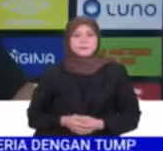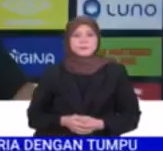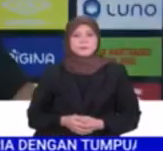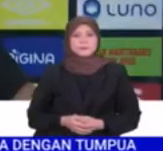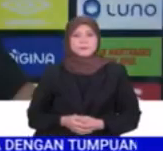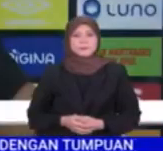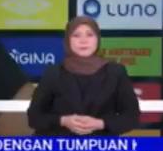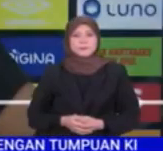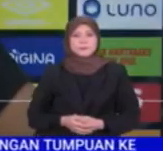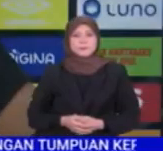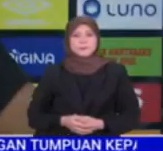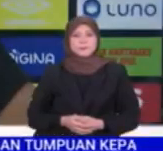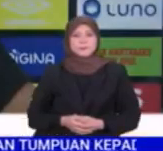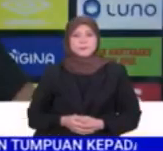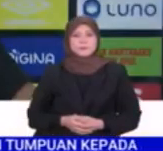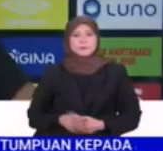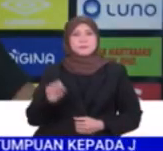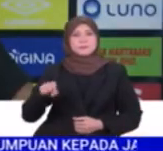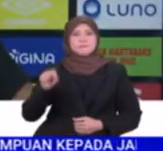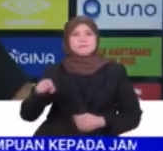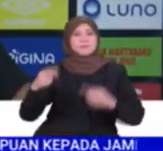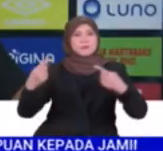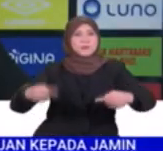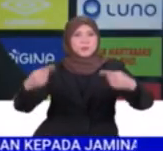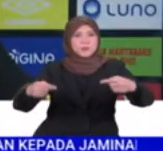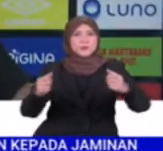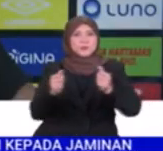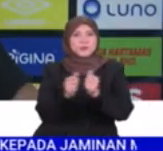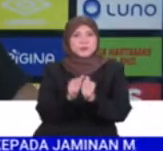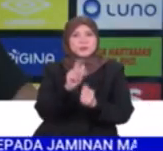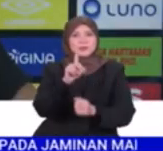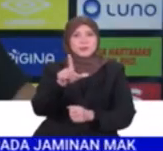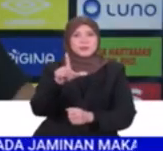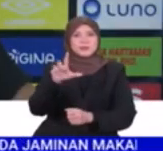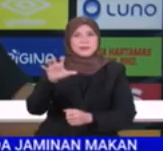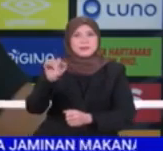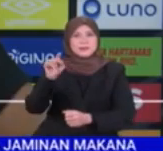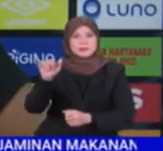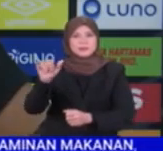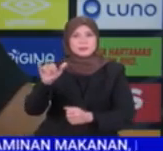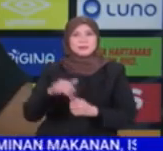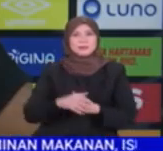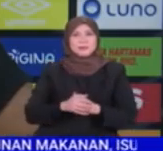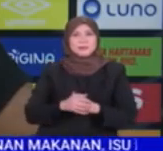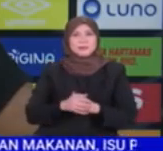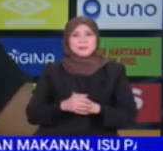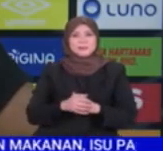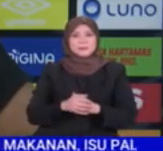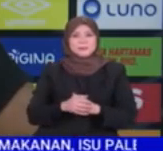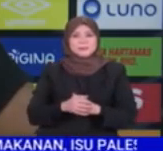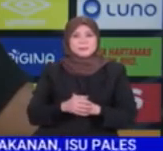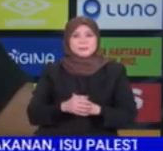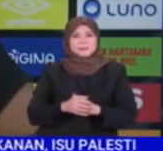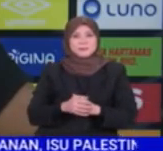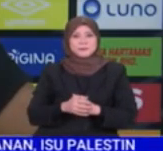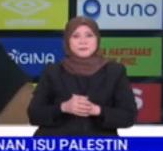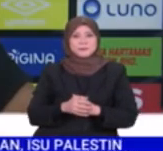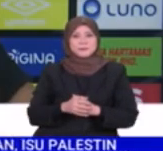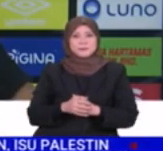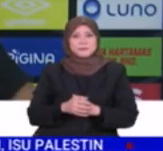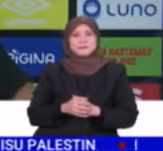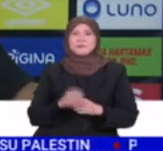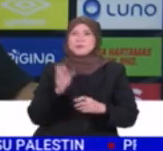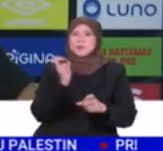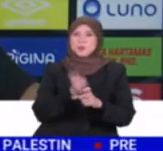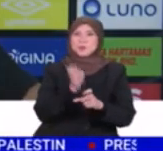Kita tahu kita bertemu KL City juara bertahan tahun lepas di Malaysia, final AFC Cup tahun ini. Bukan